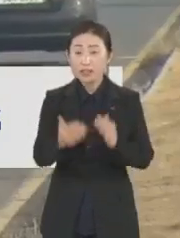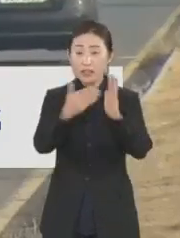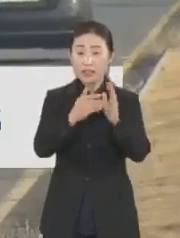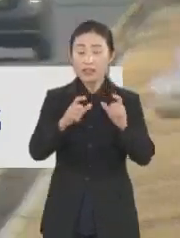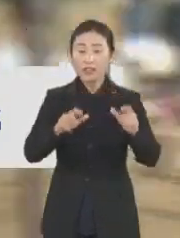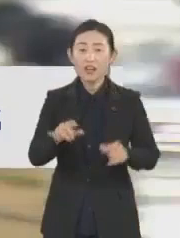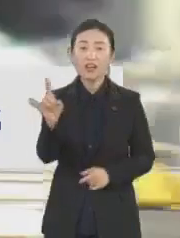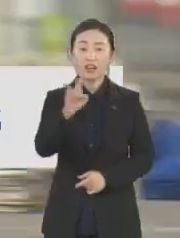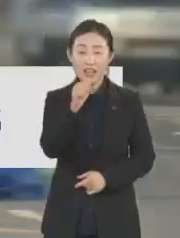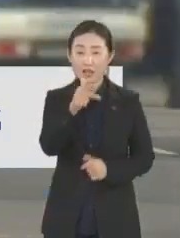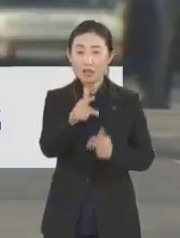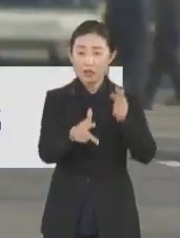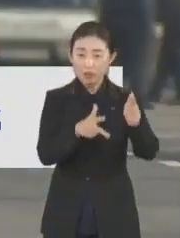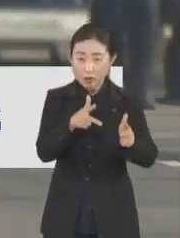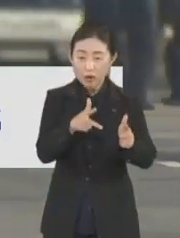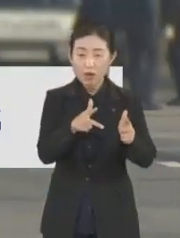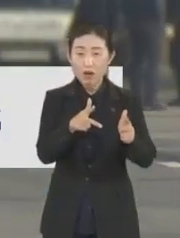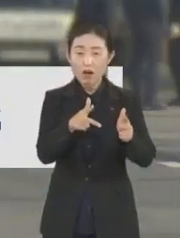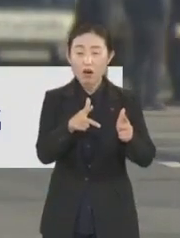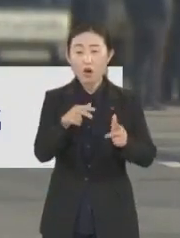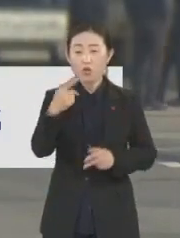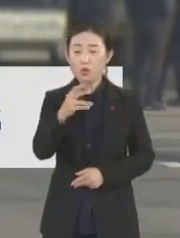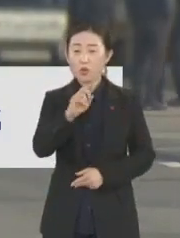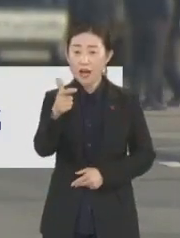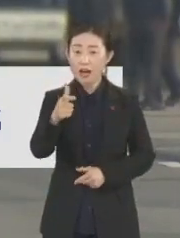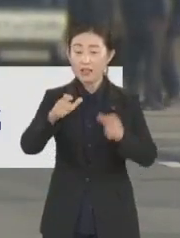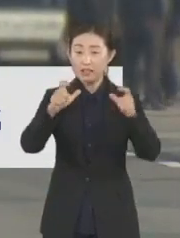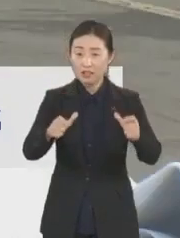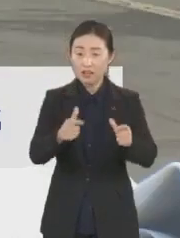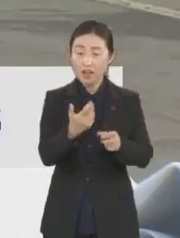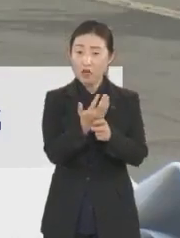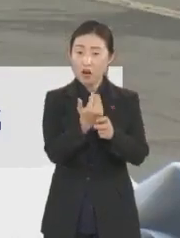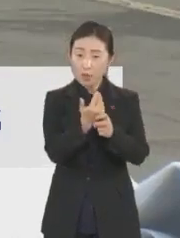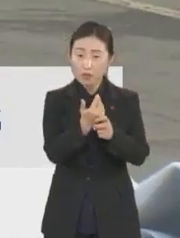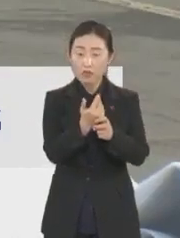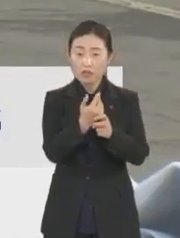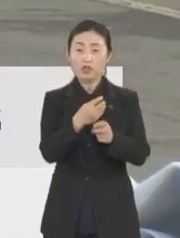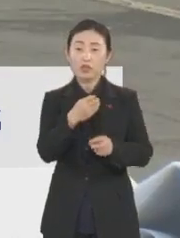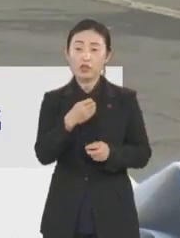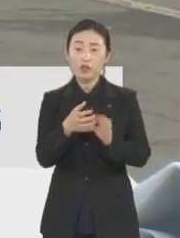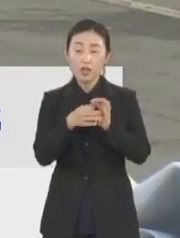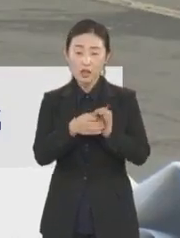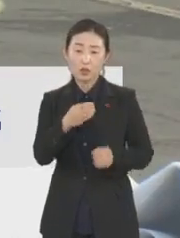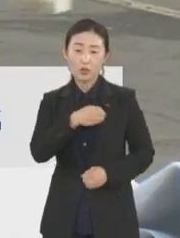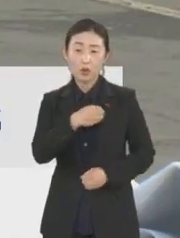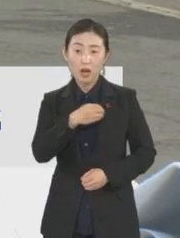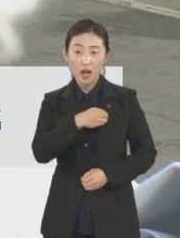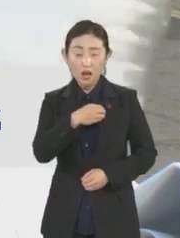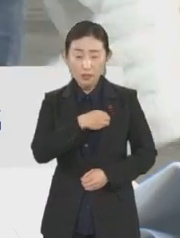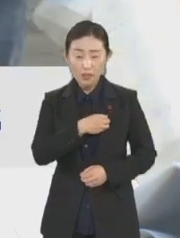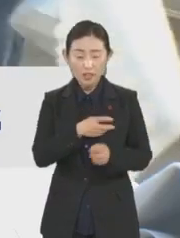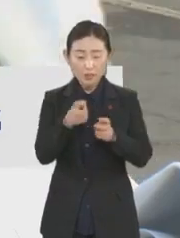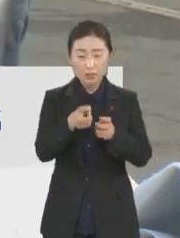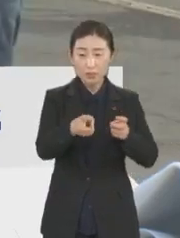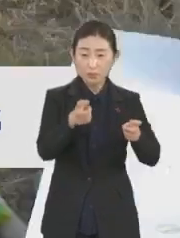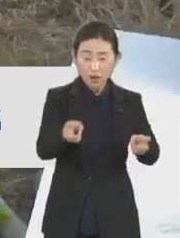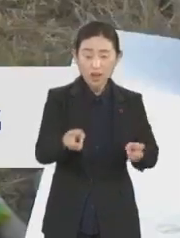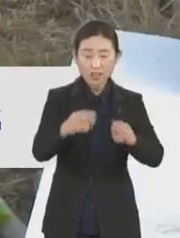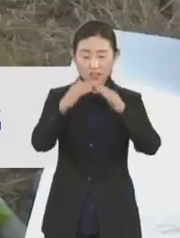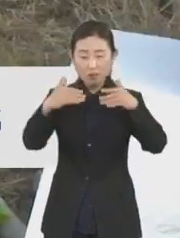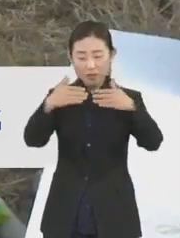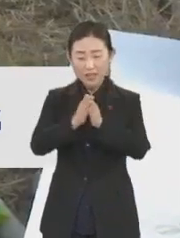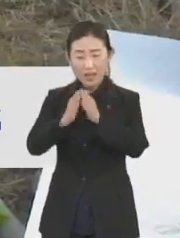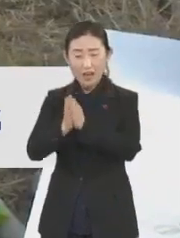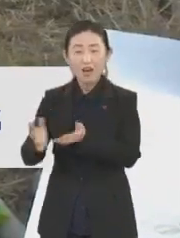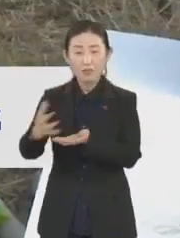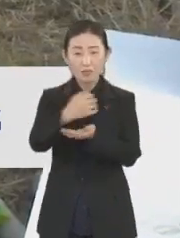당진에서는 현대제철과 글로비스 등 소망면에 있던 화물연대 조합원들이 도로위 수백여대 화물차와 천막을